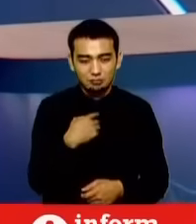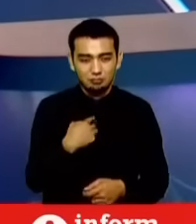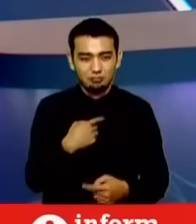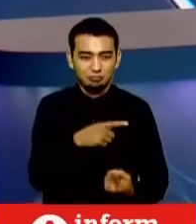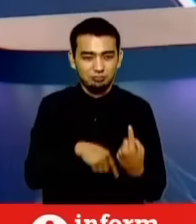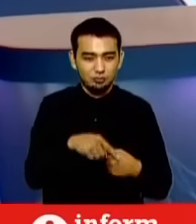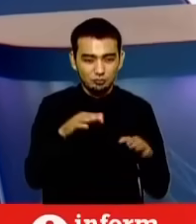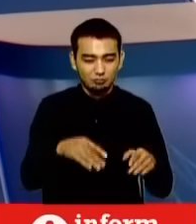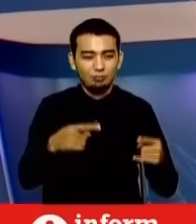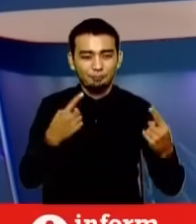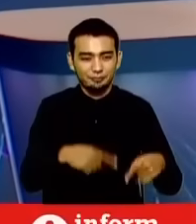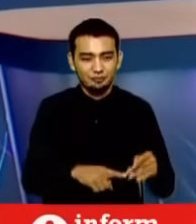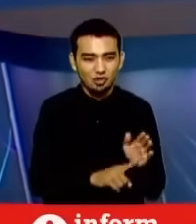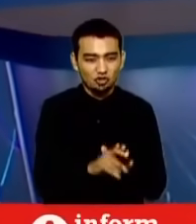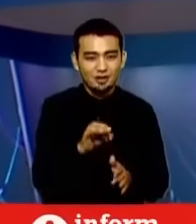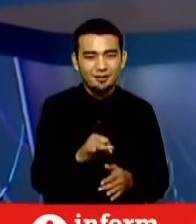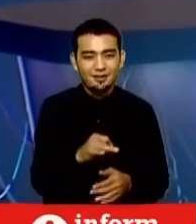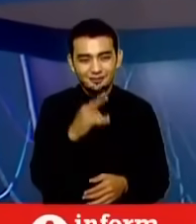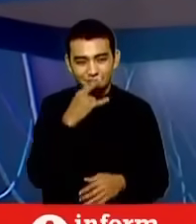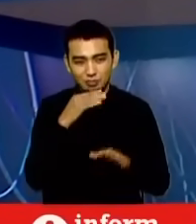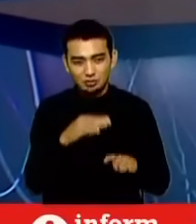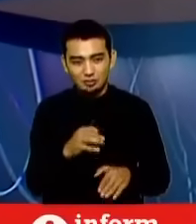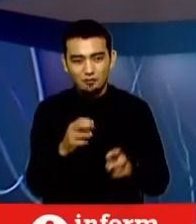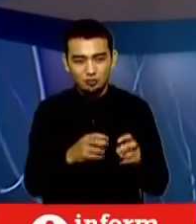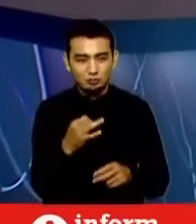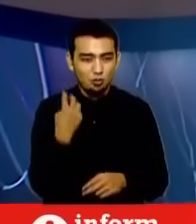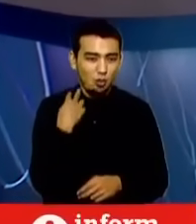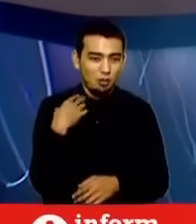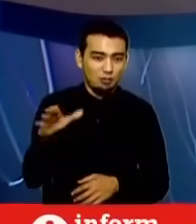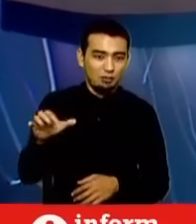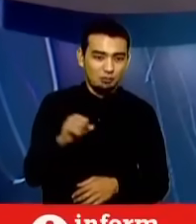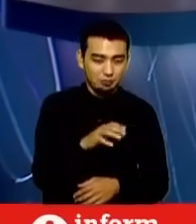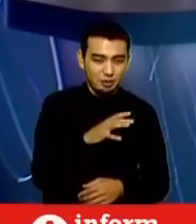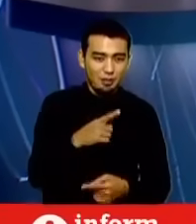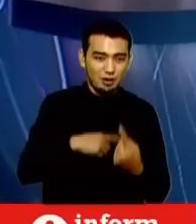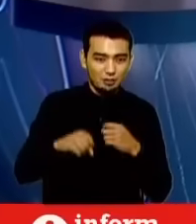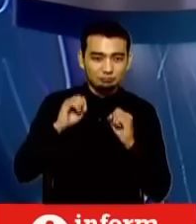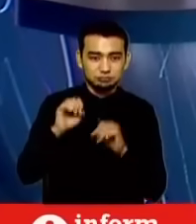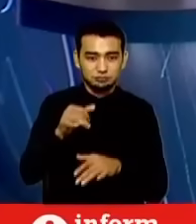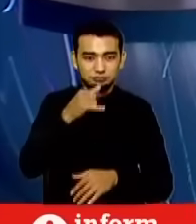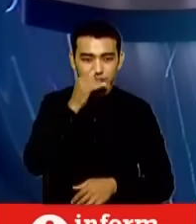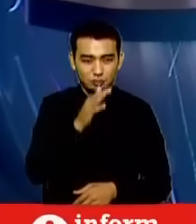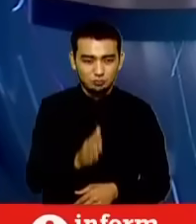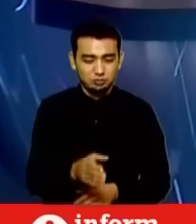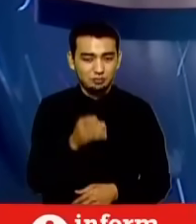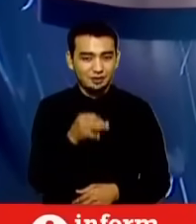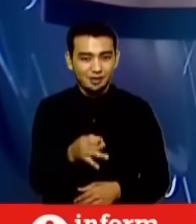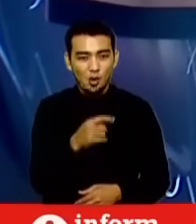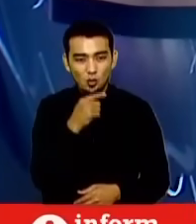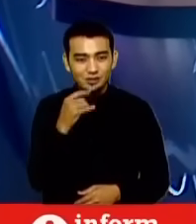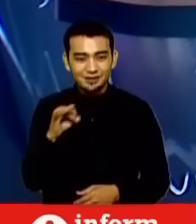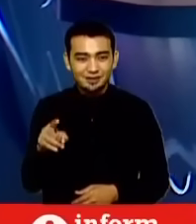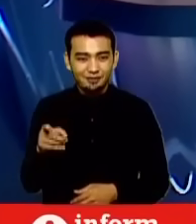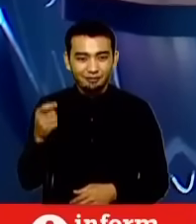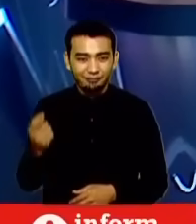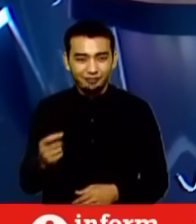Әрі әлеуметтік кәсіпкерлік корпорациясынан қарызға алған қаржыны қайтара алмауы мүмкін. Өйткені нарықты Ресейдің